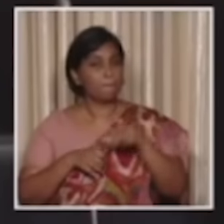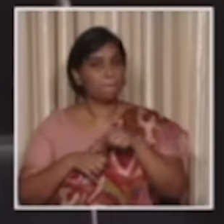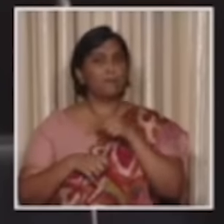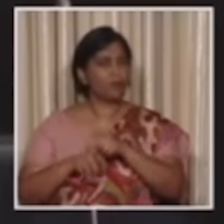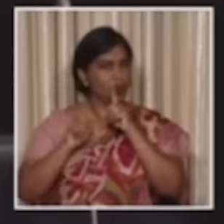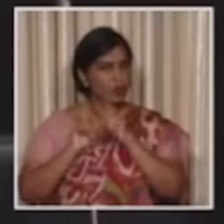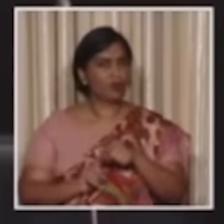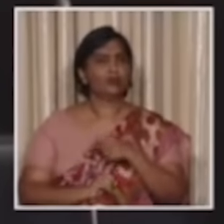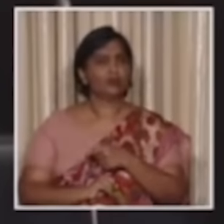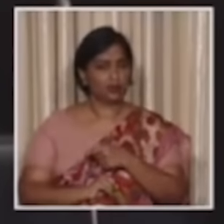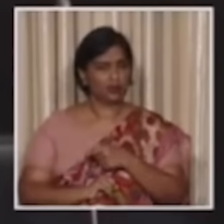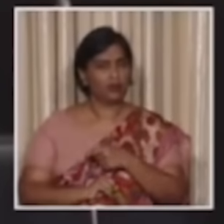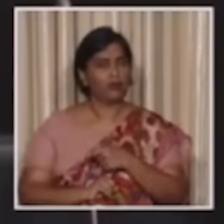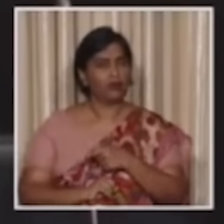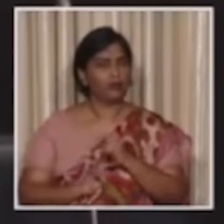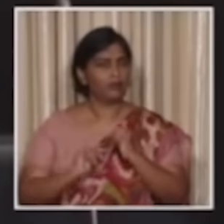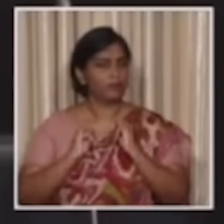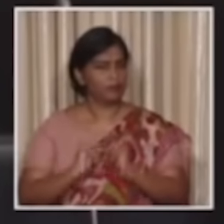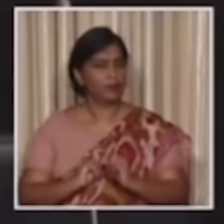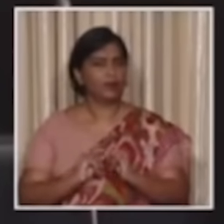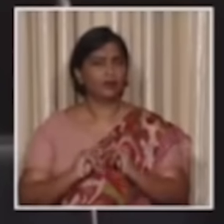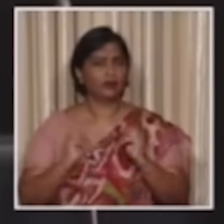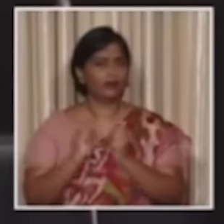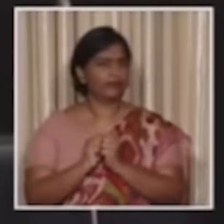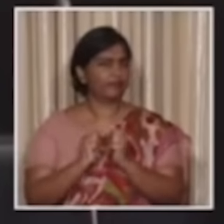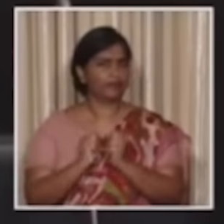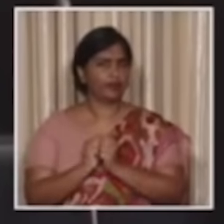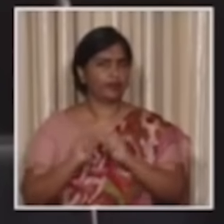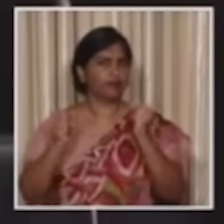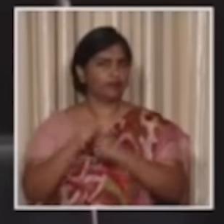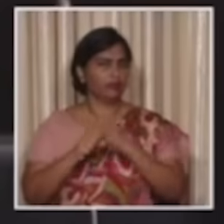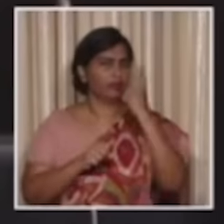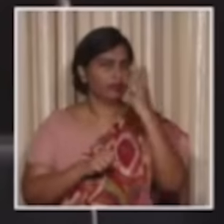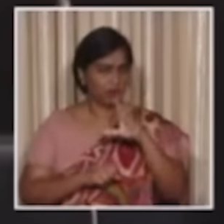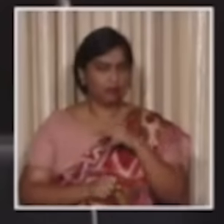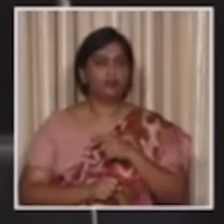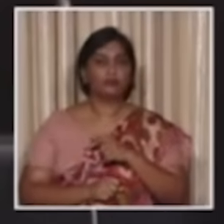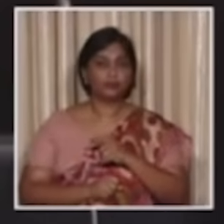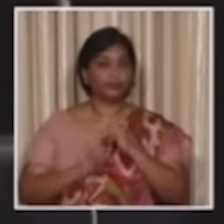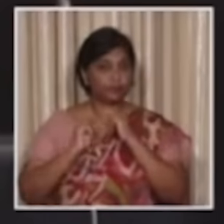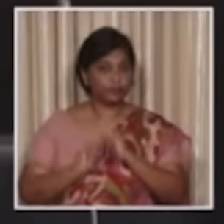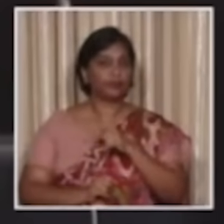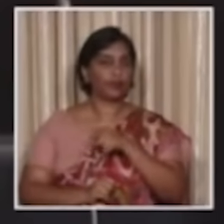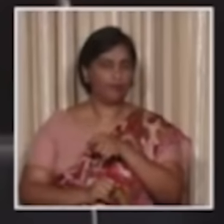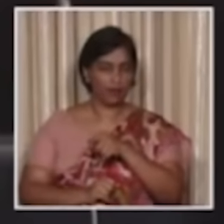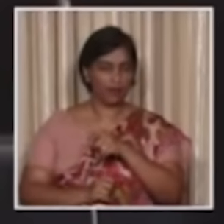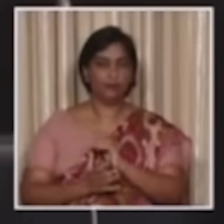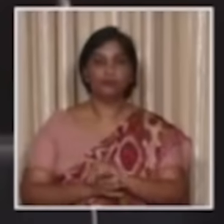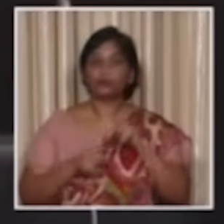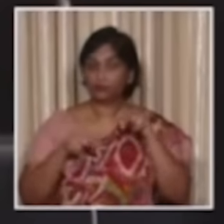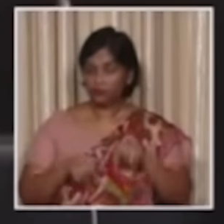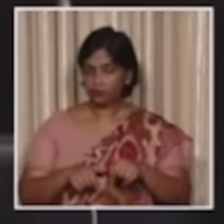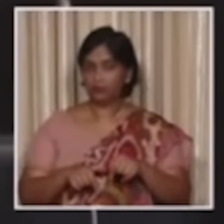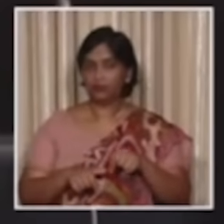වගේ ඉතාම පහත් නින්දිත ඝාතන කීපයක් කරා කියන ඒ චෝදනාවකුත් තියෙනවා. දැන්